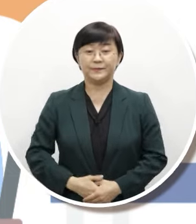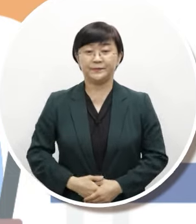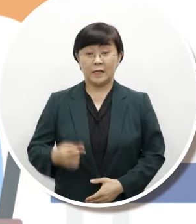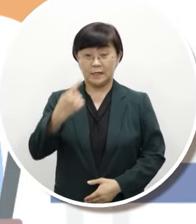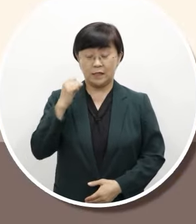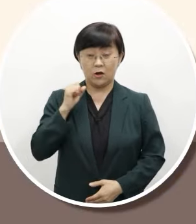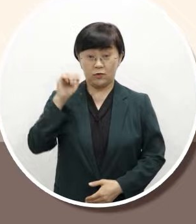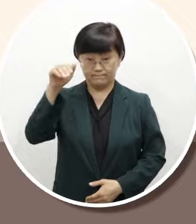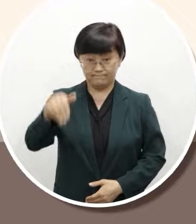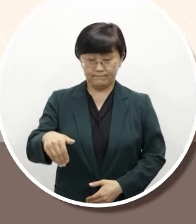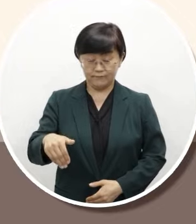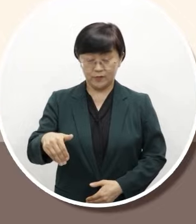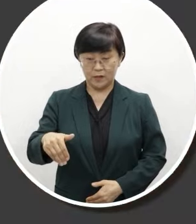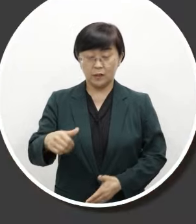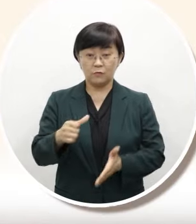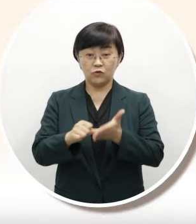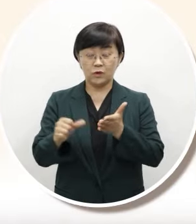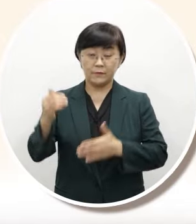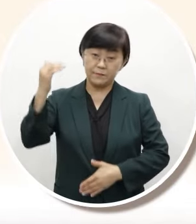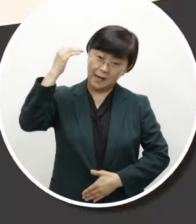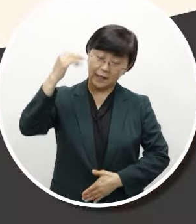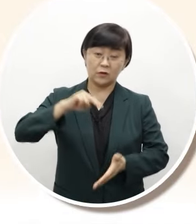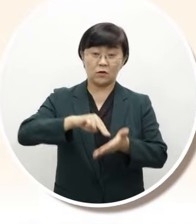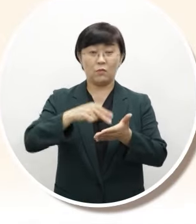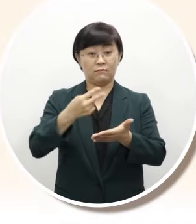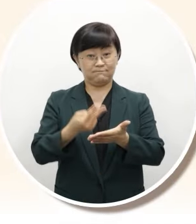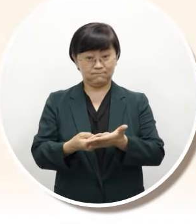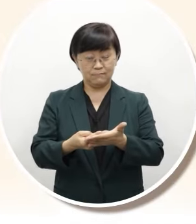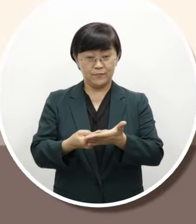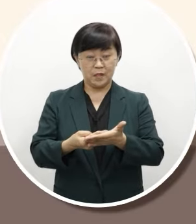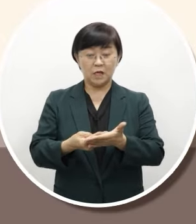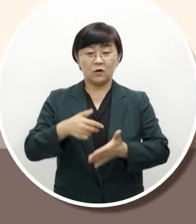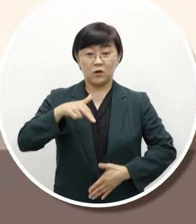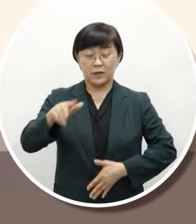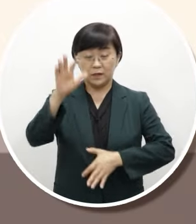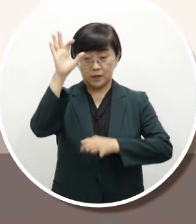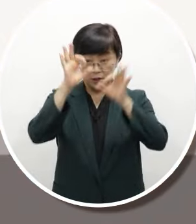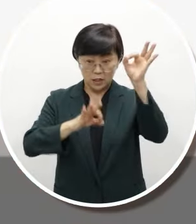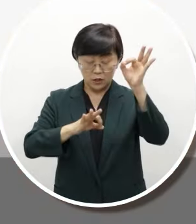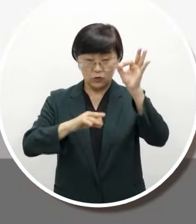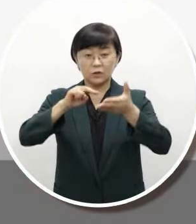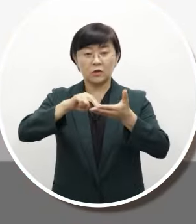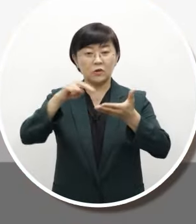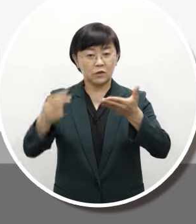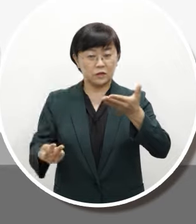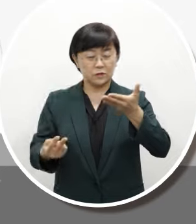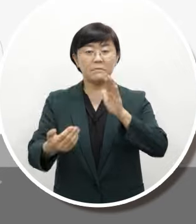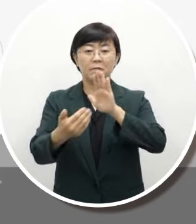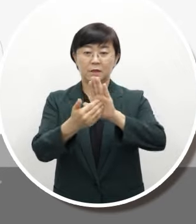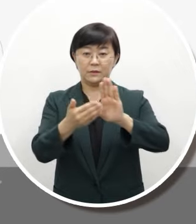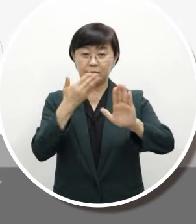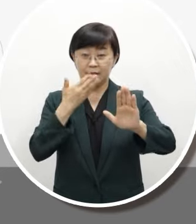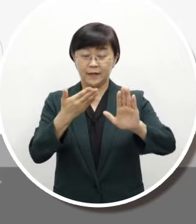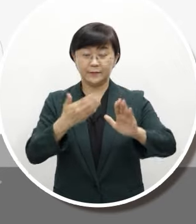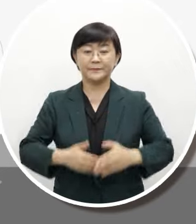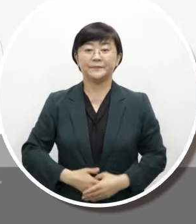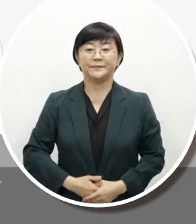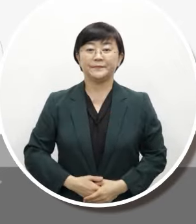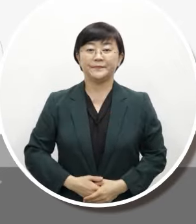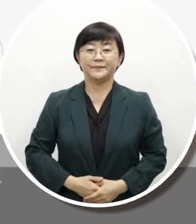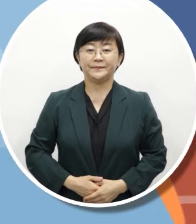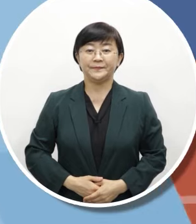받으세요. 시력 저하로 인해 장애물에 걸려 넘어지거나 발을 헛디뎌 높은 곳에서 떨어지는 일을 방지할 수